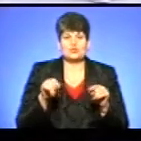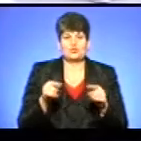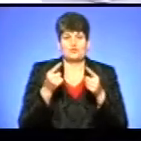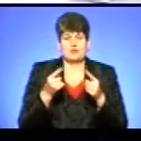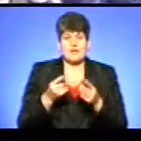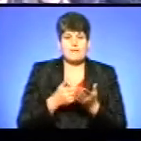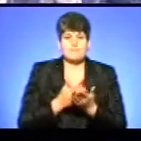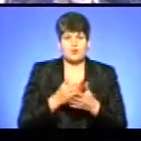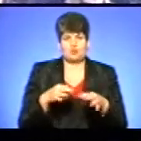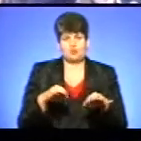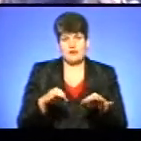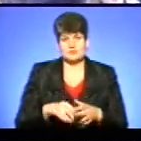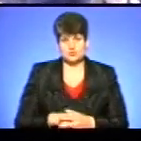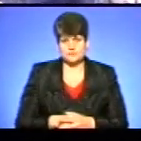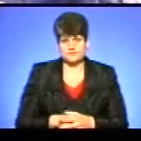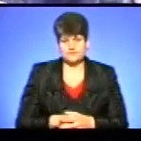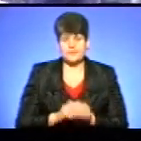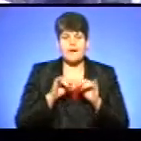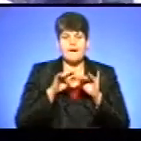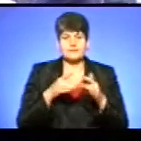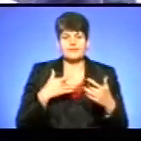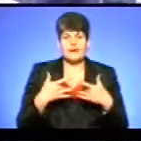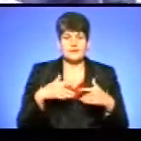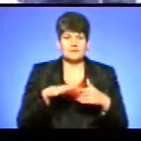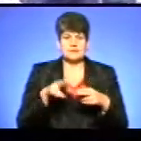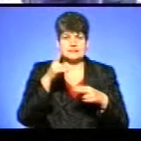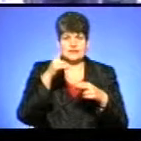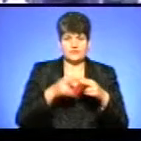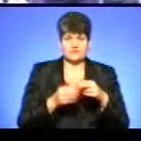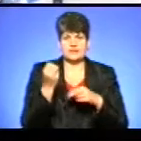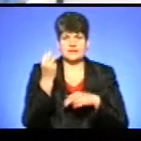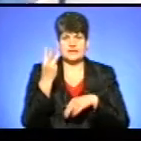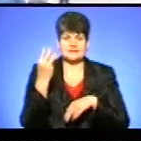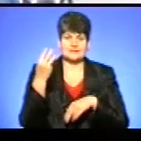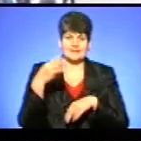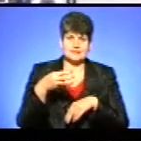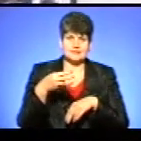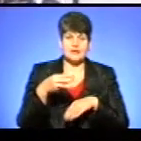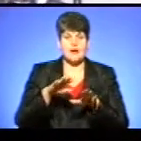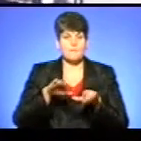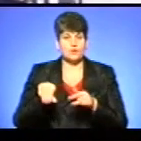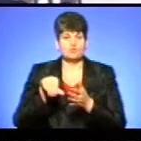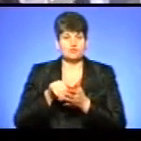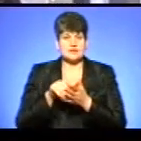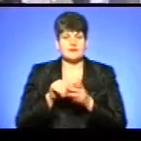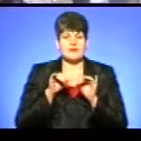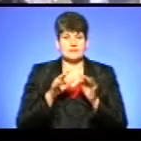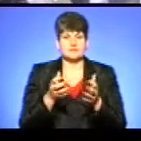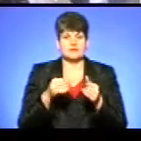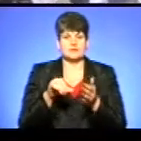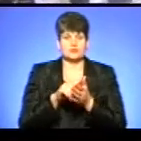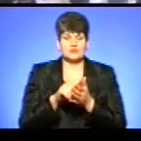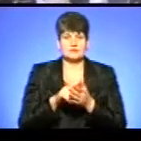на транспорт. Акція на театральному майдані завершилась о 13:30. Потім учасники акції взяли